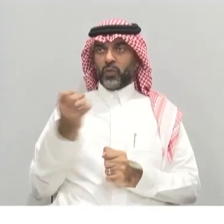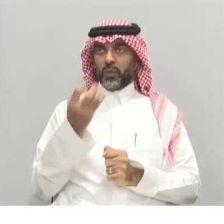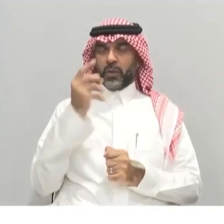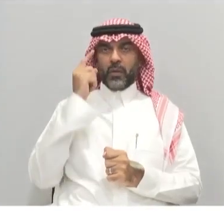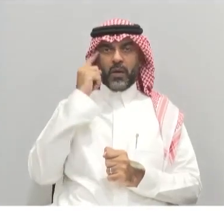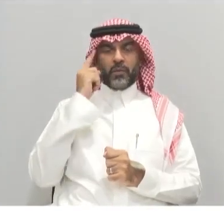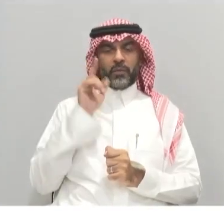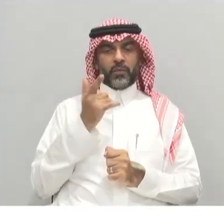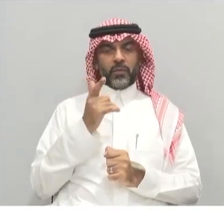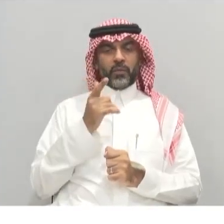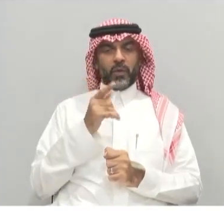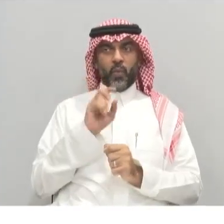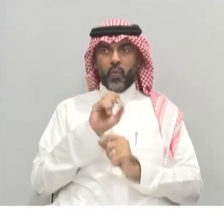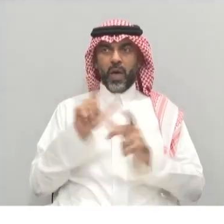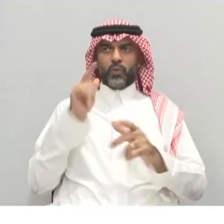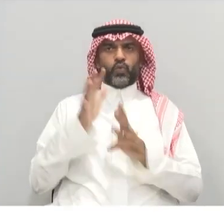اكثر